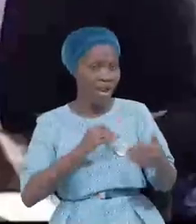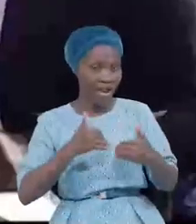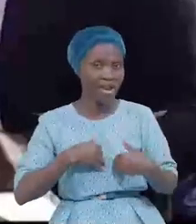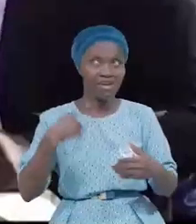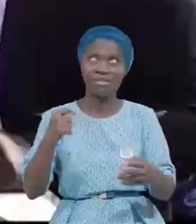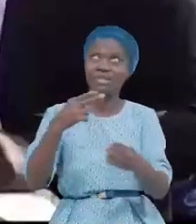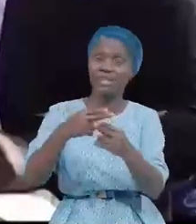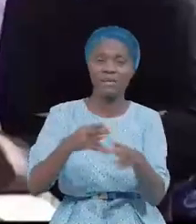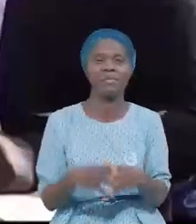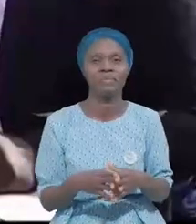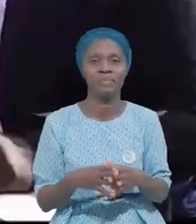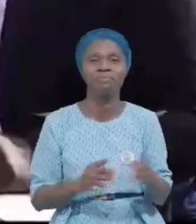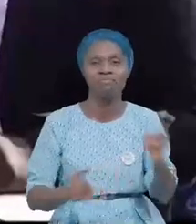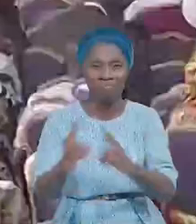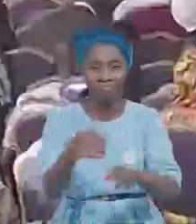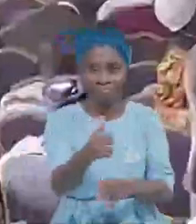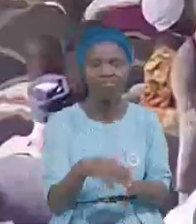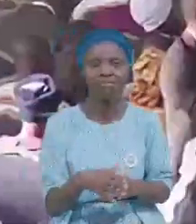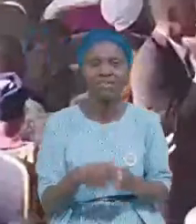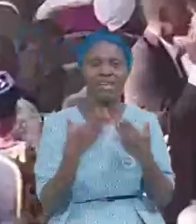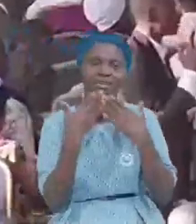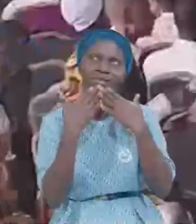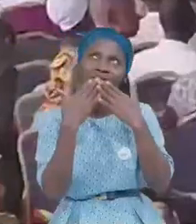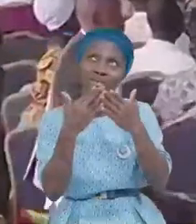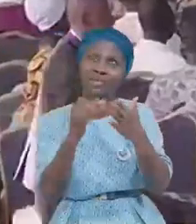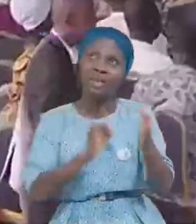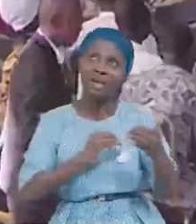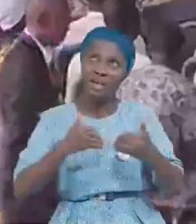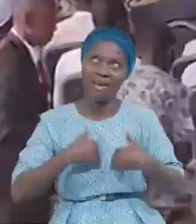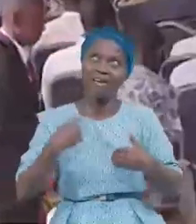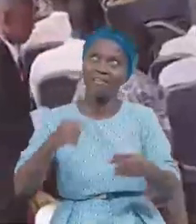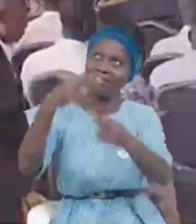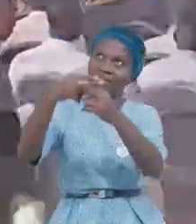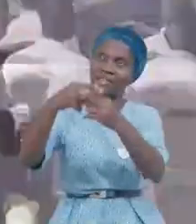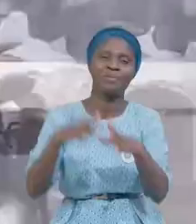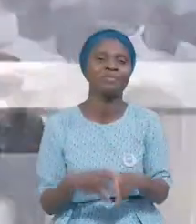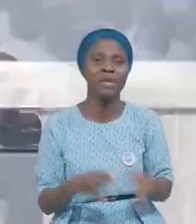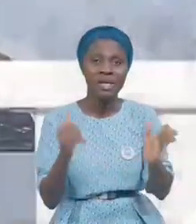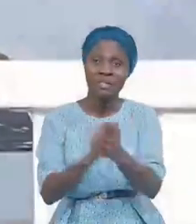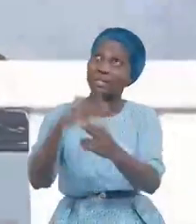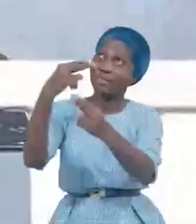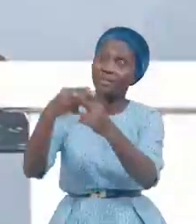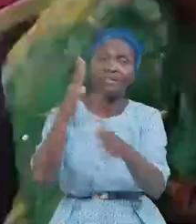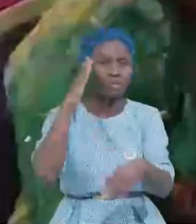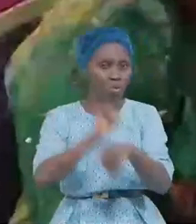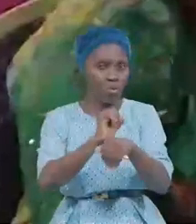Répète ça, non? Ce nom, agira dans ta